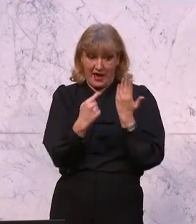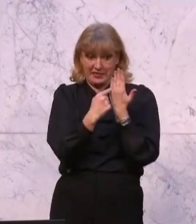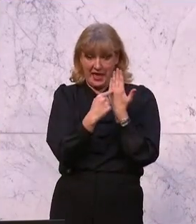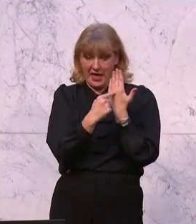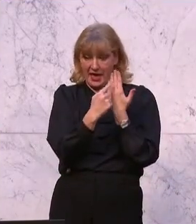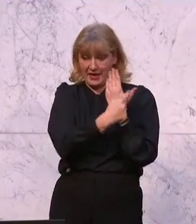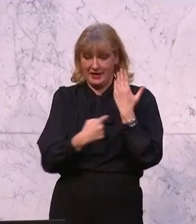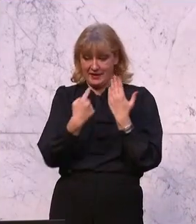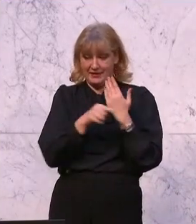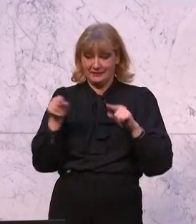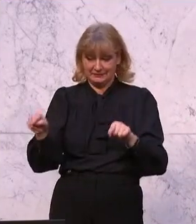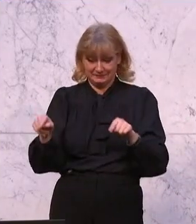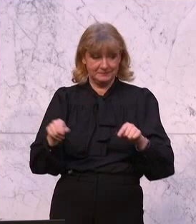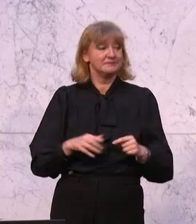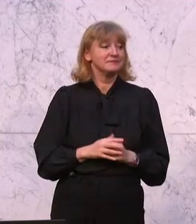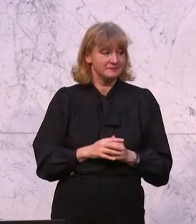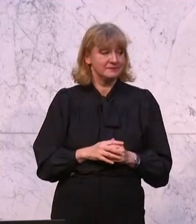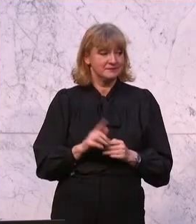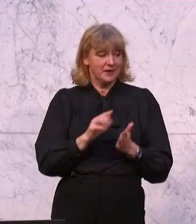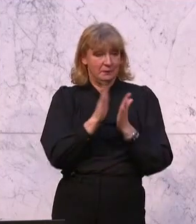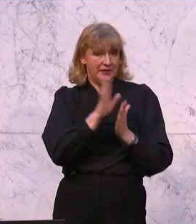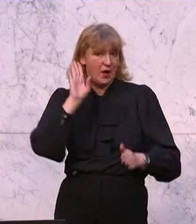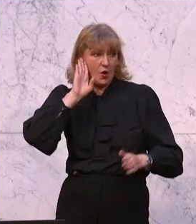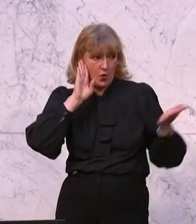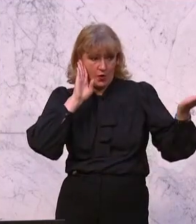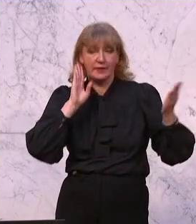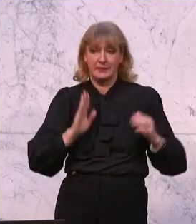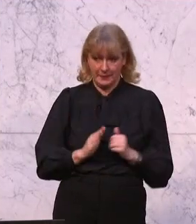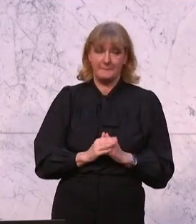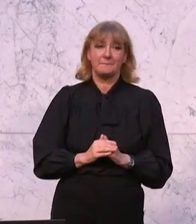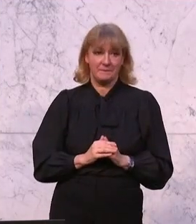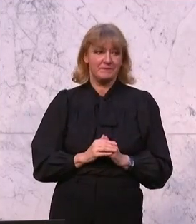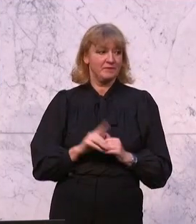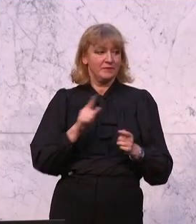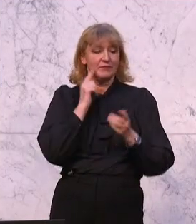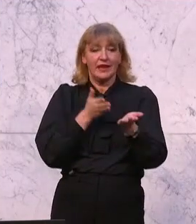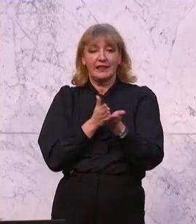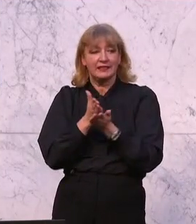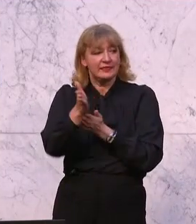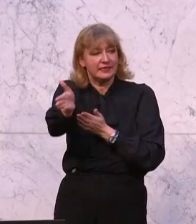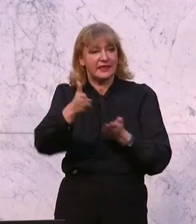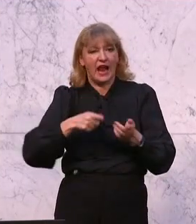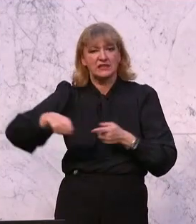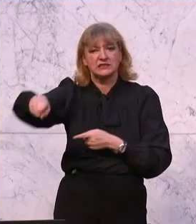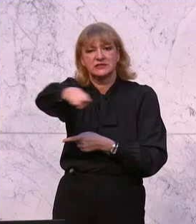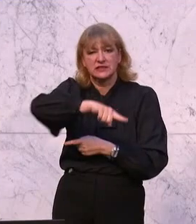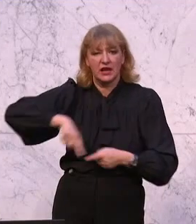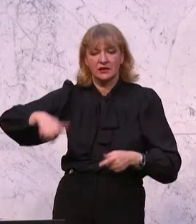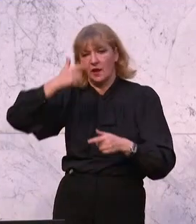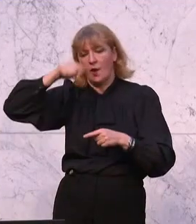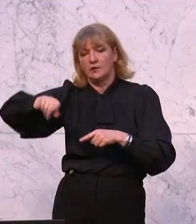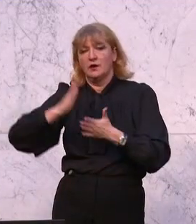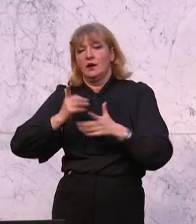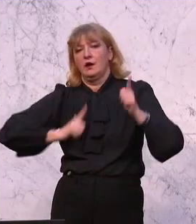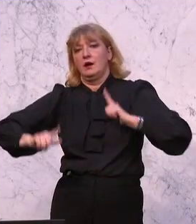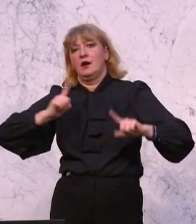vielleicht findet sie eine Minute zum Zuhören. Das hat die transitgeplagte Bevölkerung heute